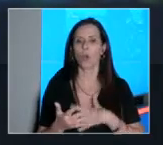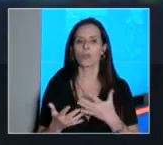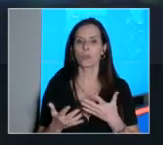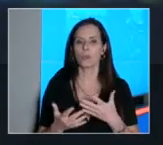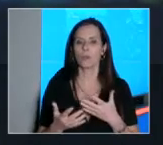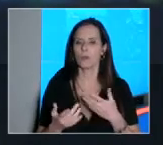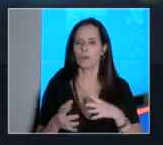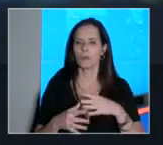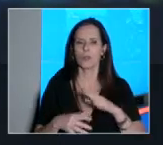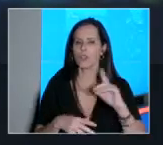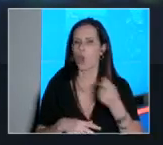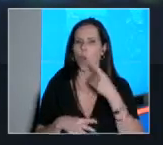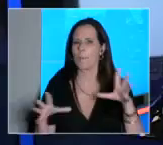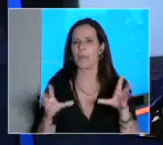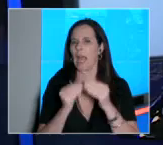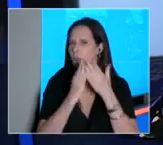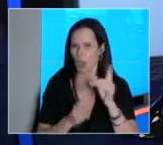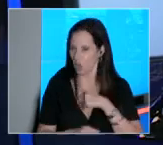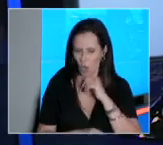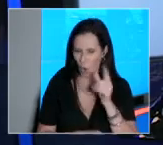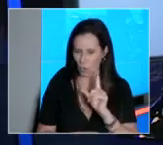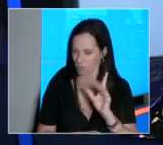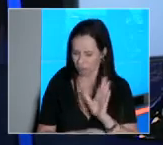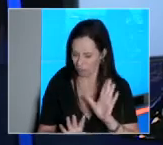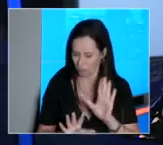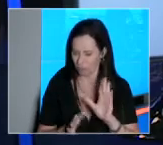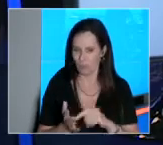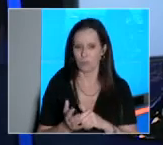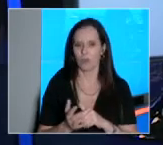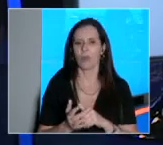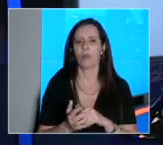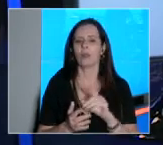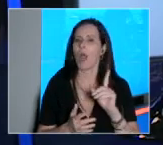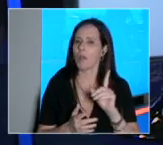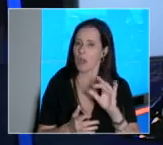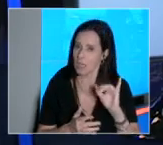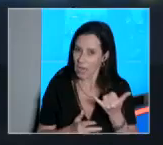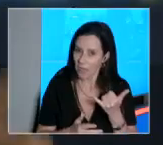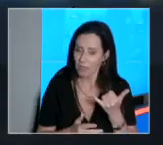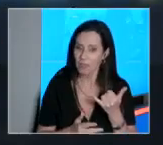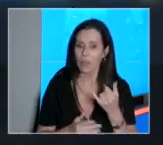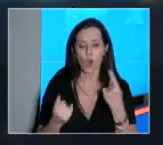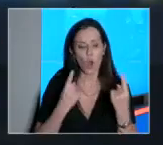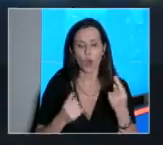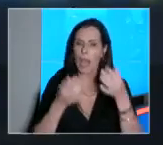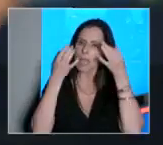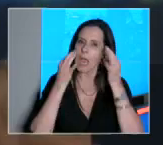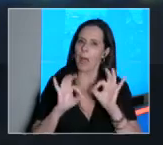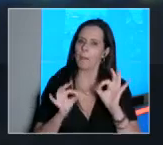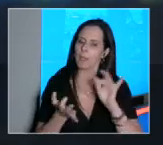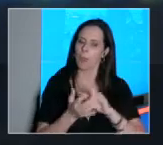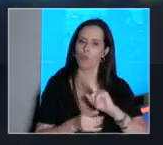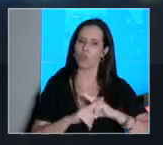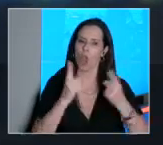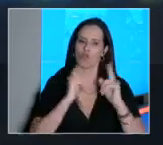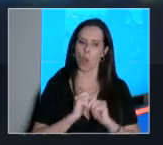לערבב בין כל הדתות, ושכולם ביחד יתפללו לביאת המשיח, או ישירו קומביה. אבל שכל אחד יכבד את נוכחותו